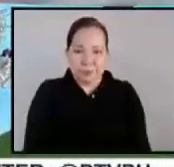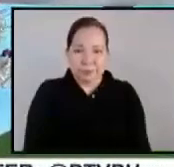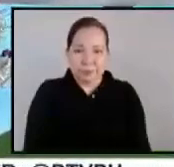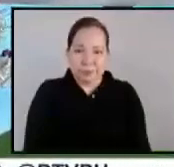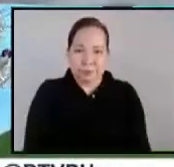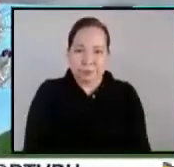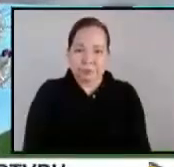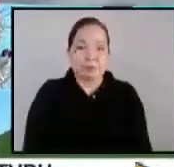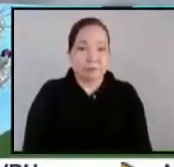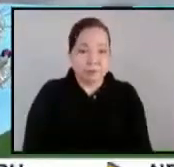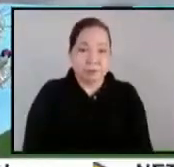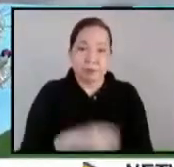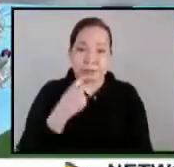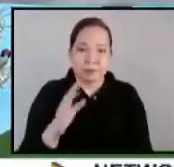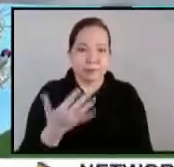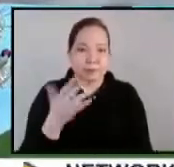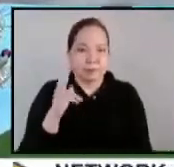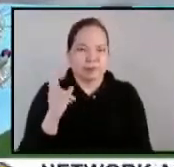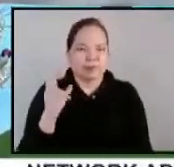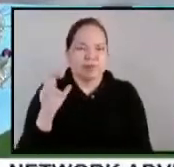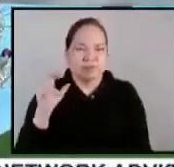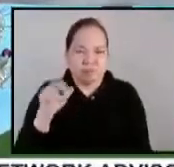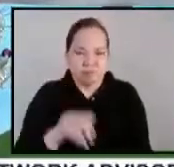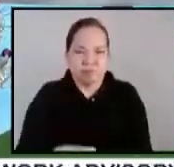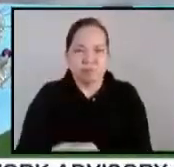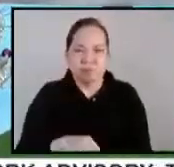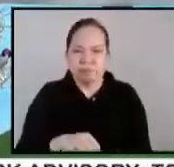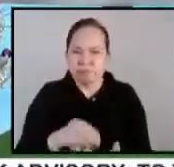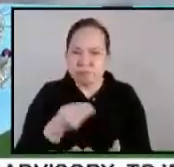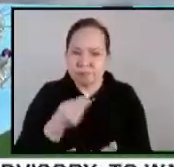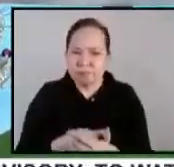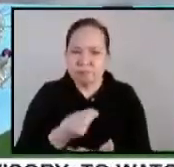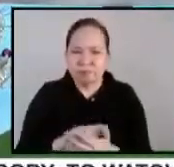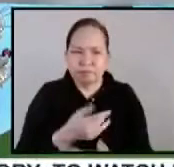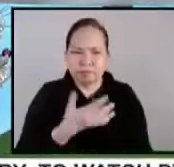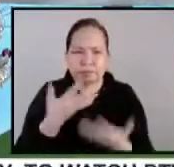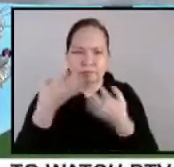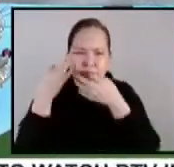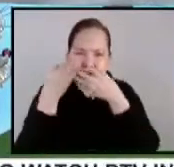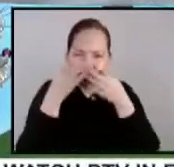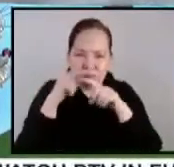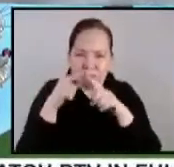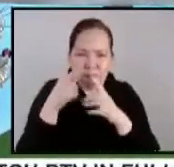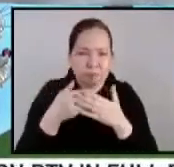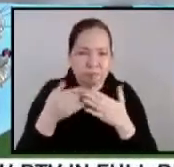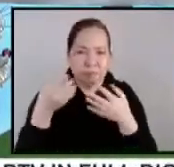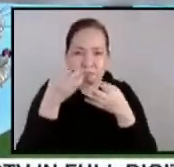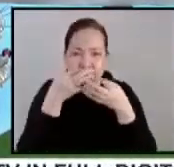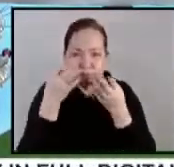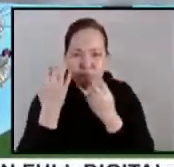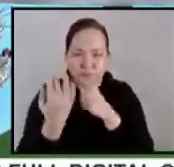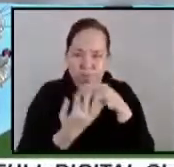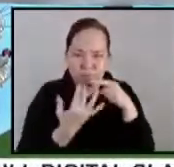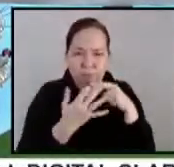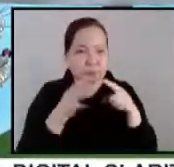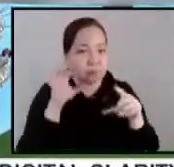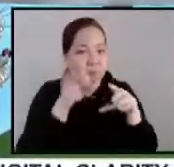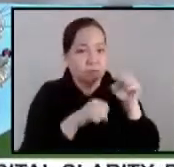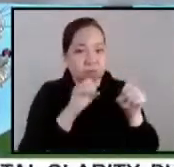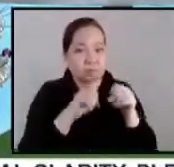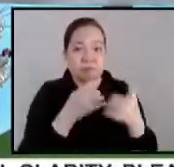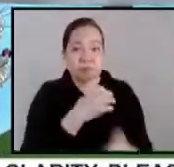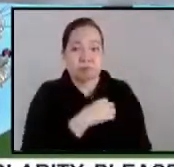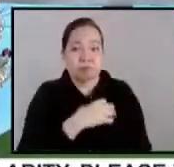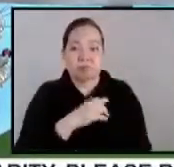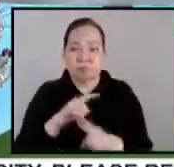Higit 300,000 pisong halaga ng mga hinihinalang shabu at mga drug paraphernalia ang nakumpiska ng mga otoridad sa tatlong magkakahiwalay